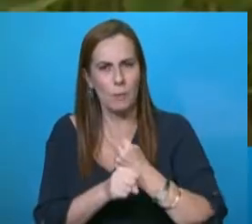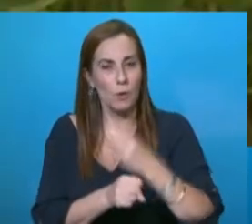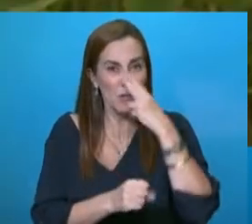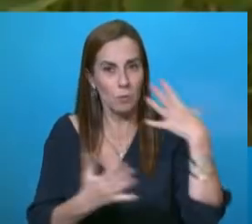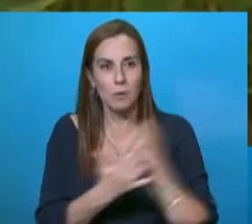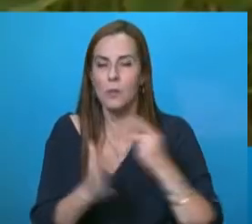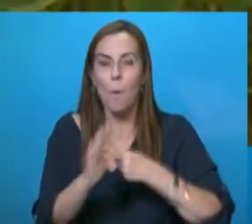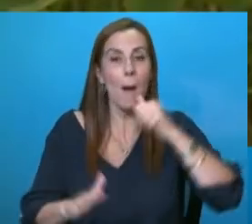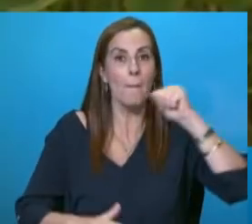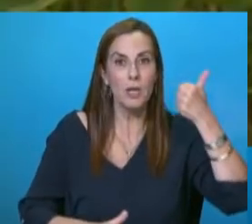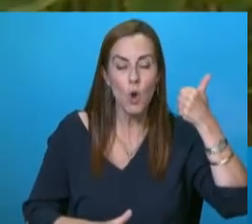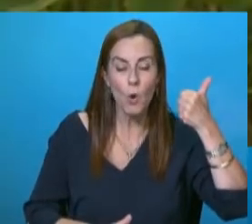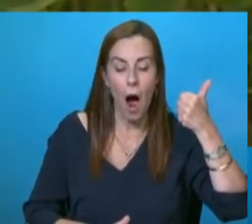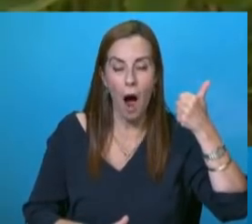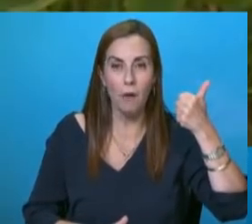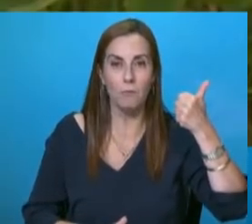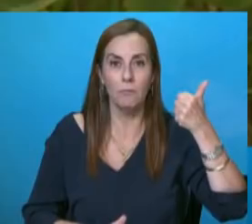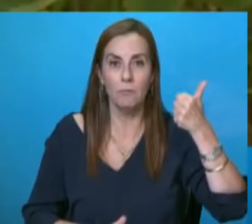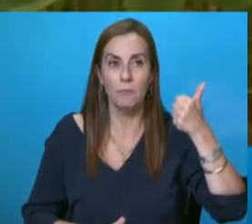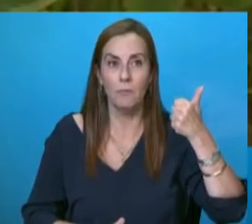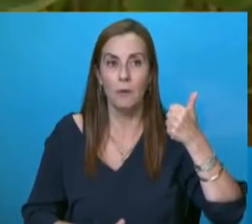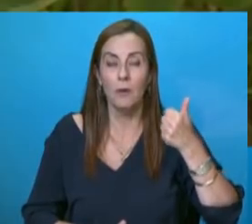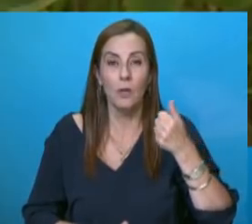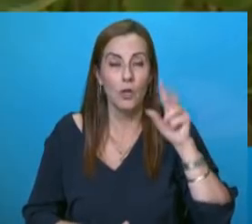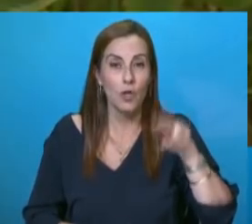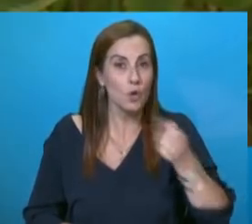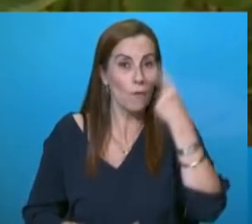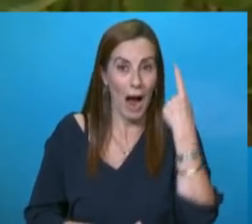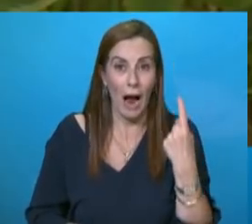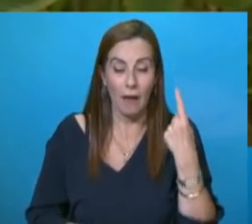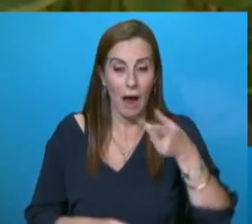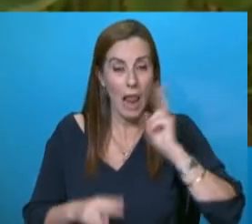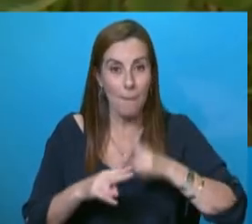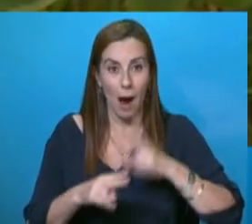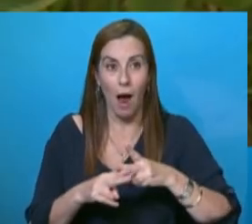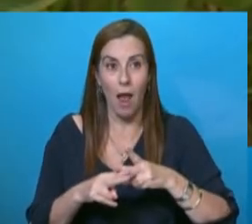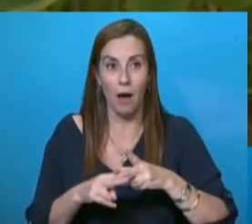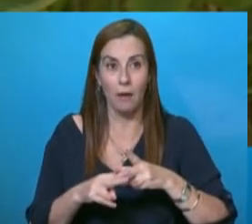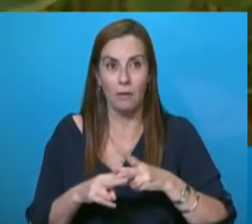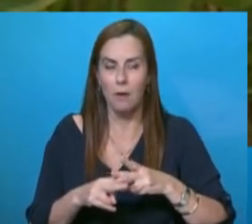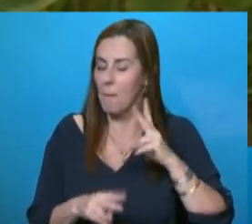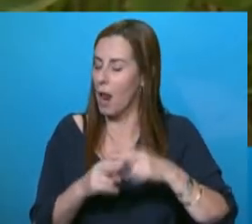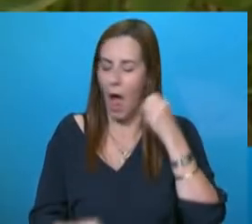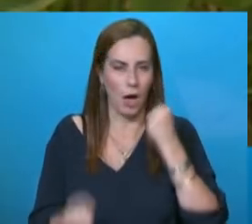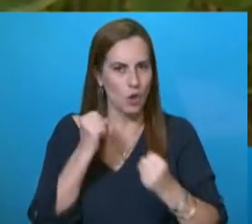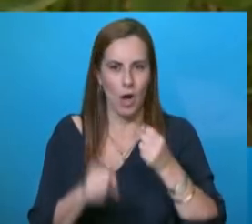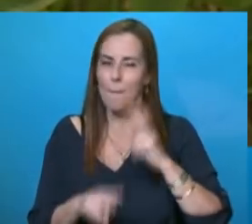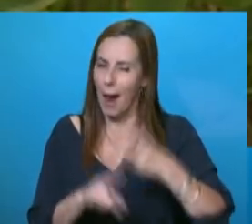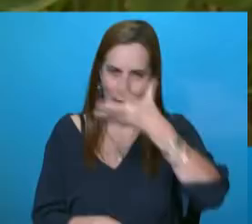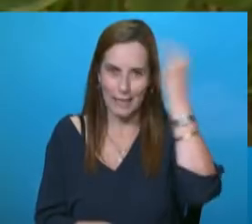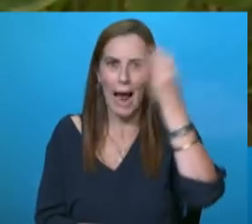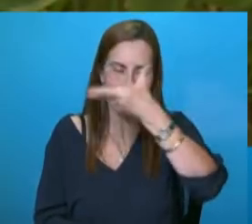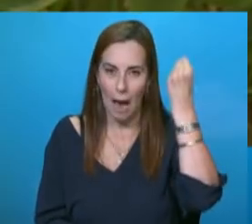הפעם הראשונה שאחת התרופות למחלה הקשה הזאת, מחלת